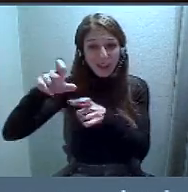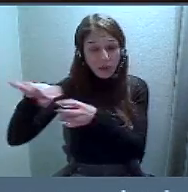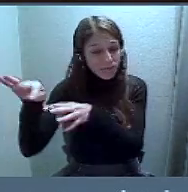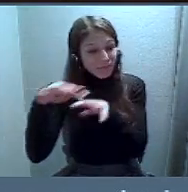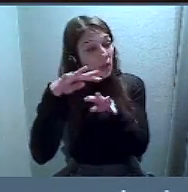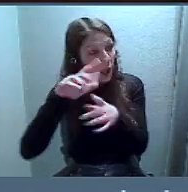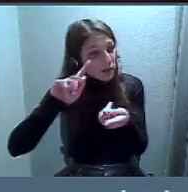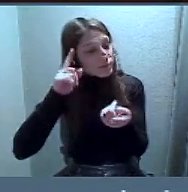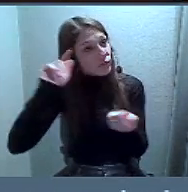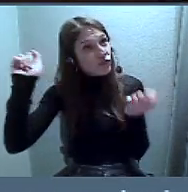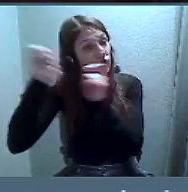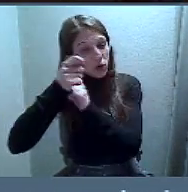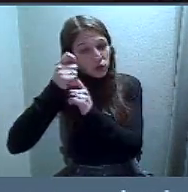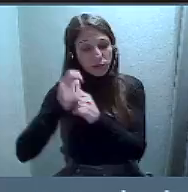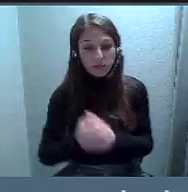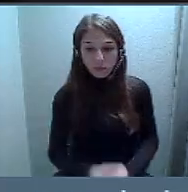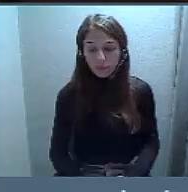venir. Merci.